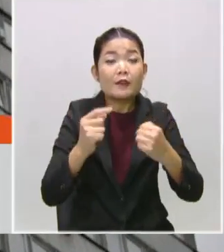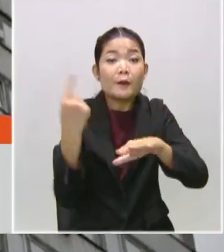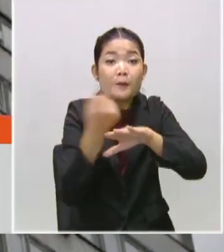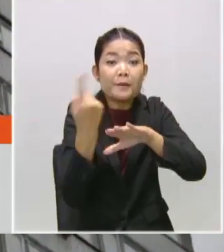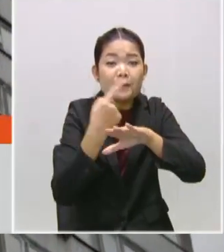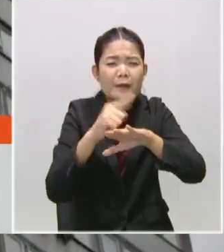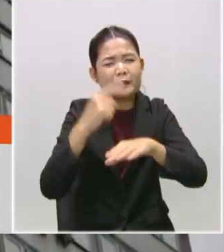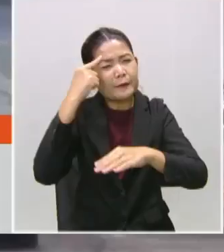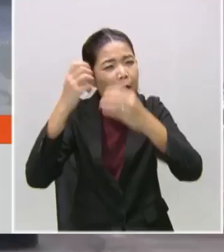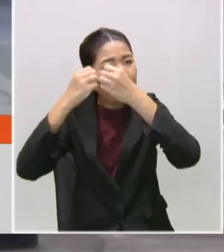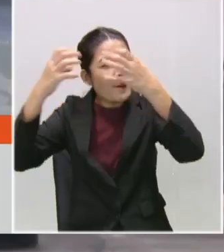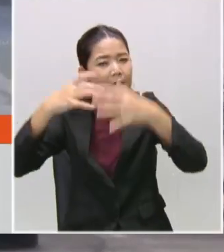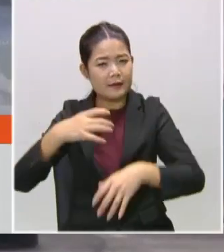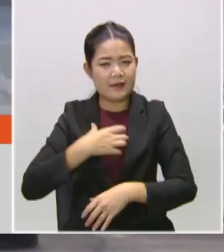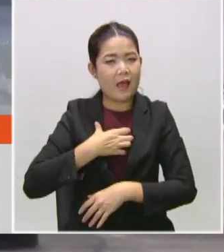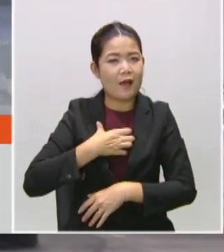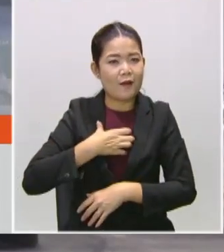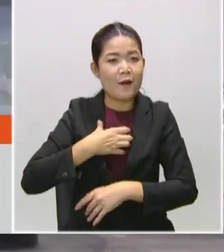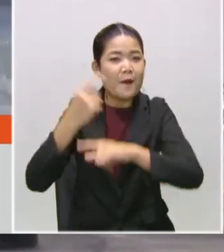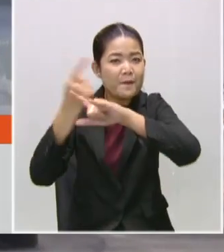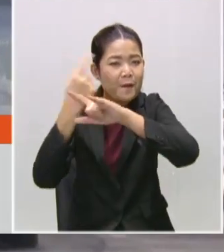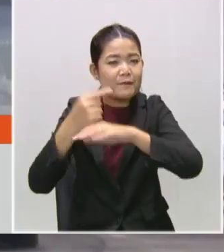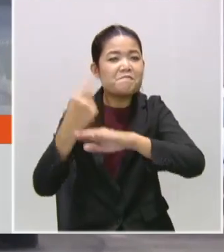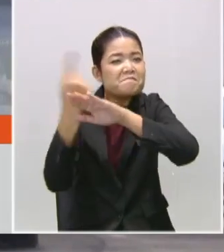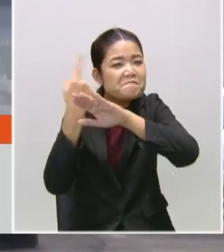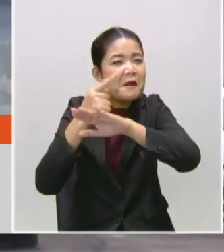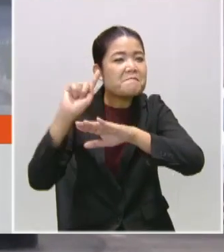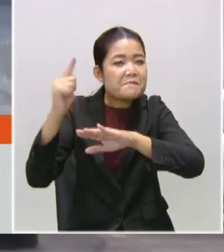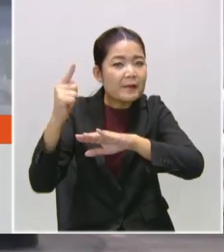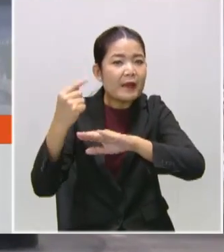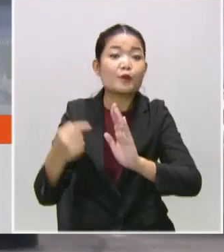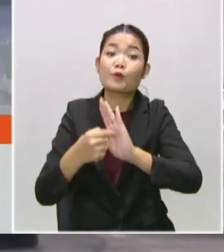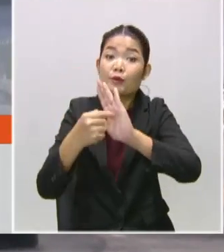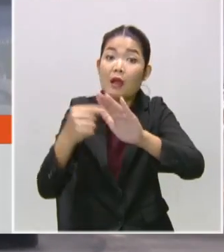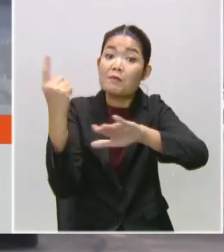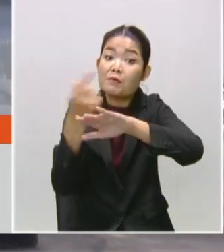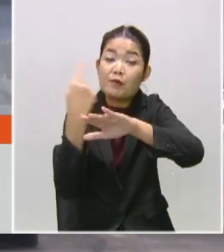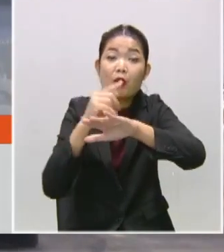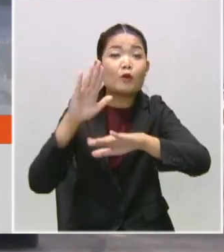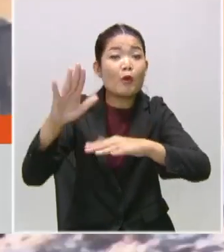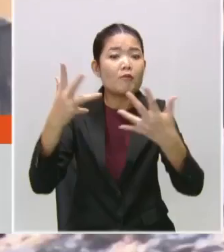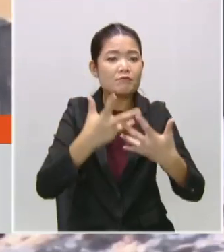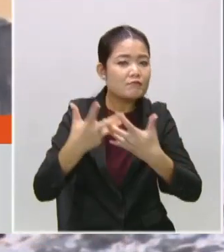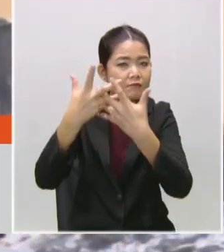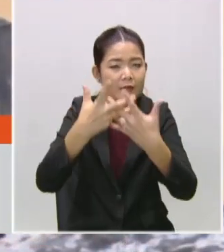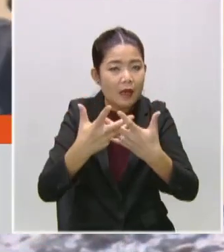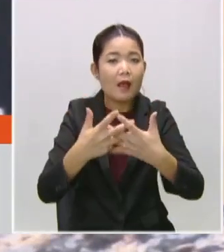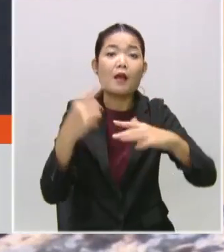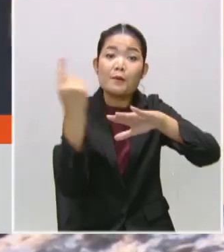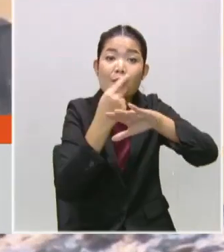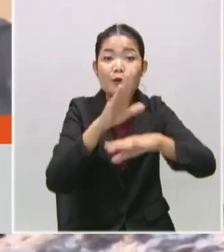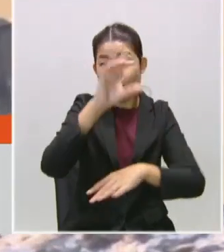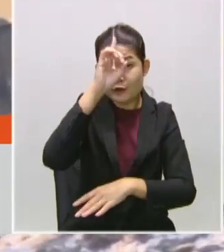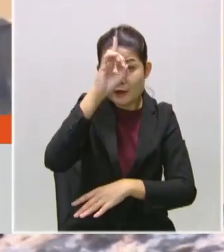ทศก็แสดงความหวังนะคะว่าอาจจะได้รับเฮลิคอปเตอร์ติดจรวดรุ่นใหม่ๆอย่างเฮลิคอปเตอร์อาพาชีของสหรัฐและเฮลิคอปเตอร์เย